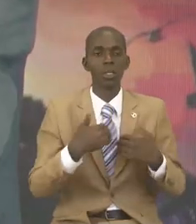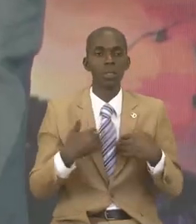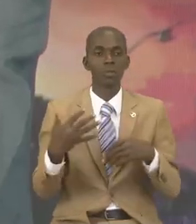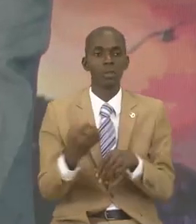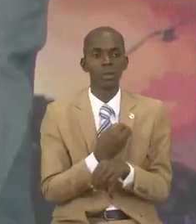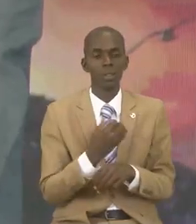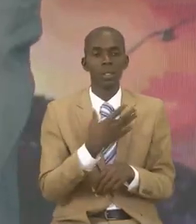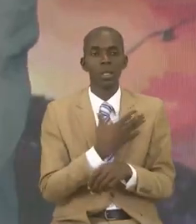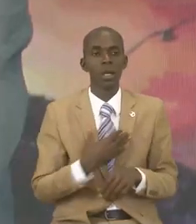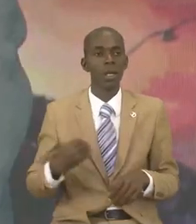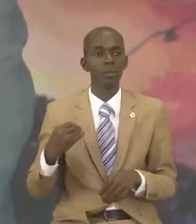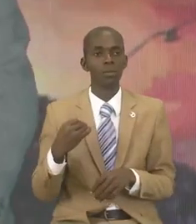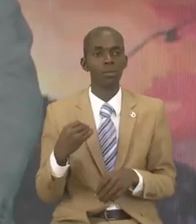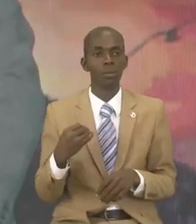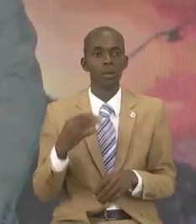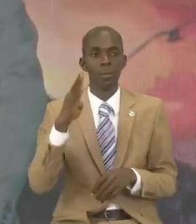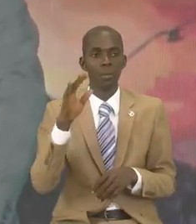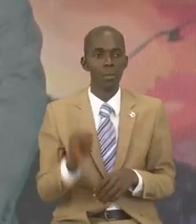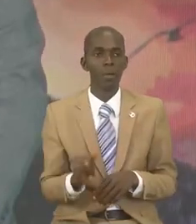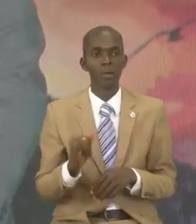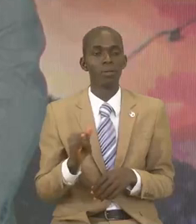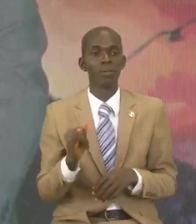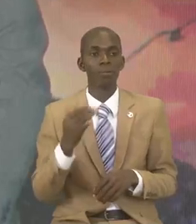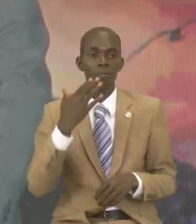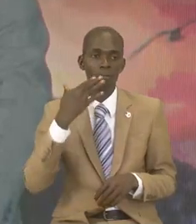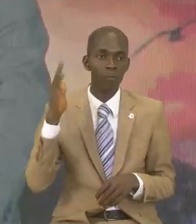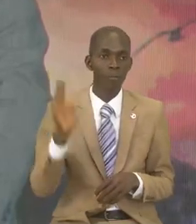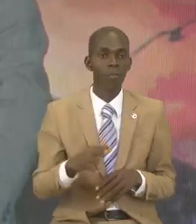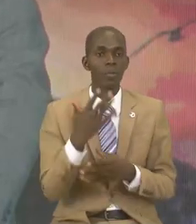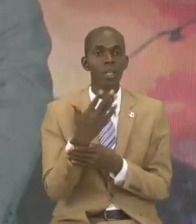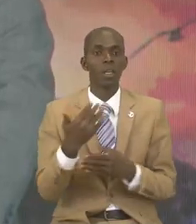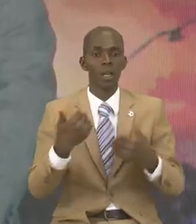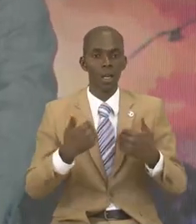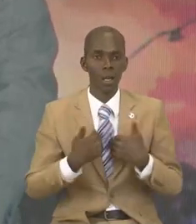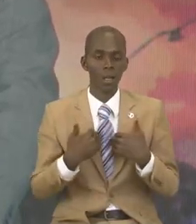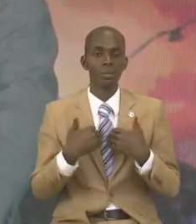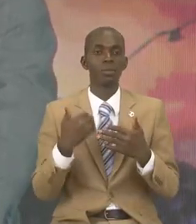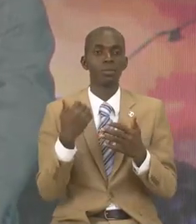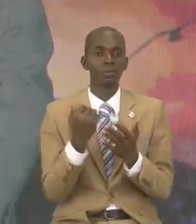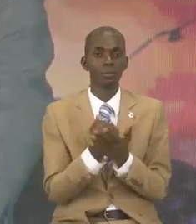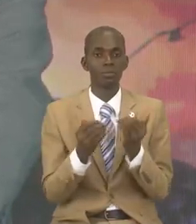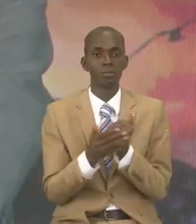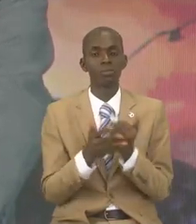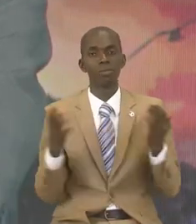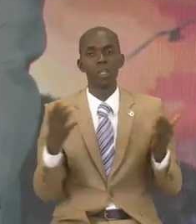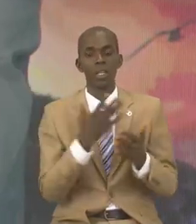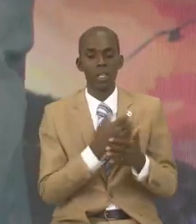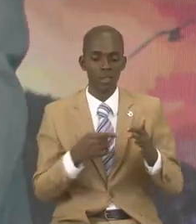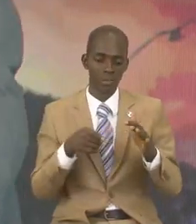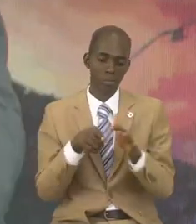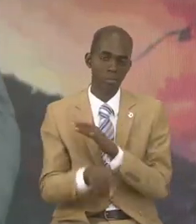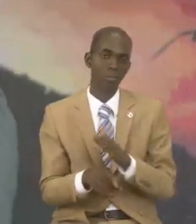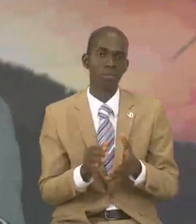l'avez crucifié. Vous l'avez fait mourir par la main des impies.